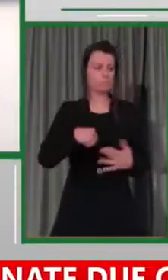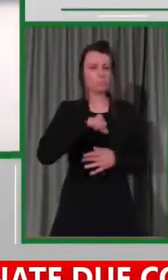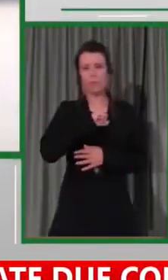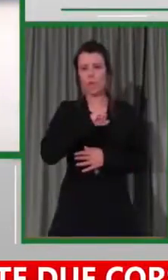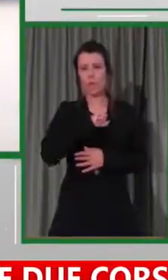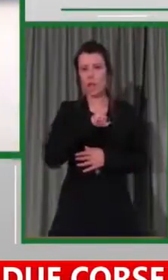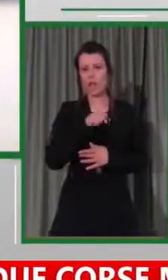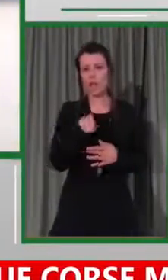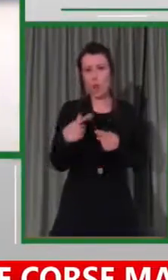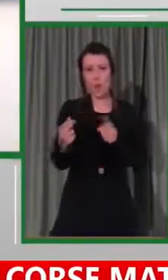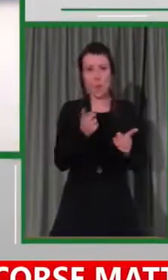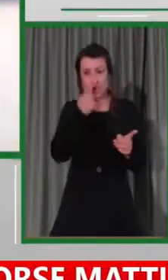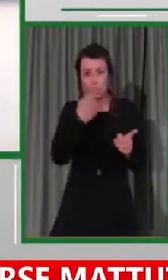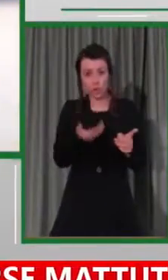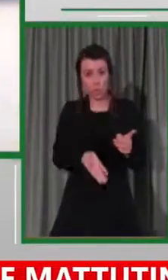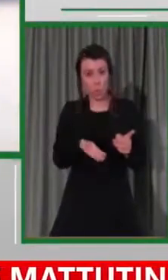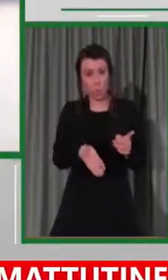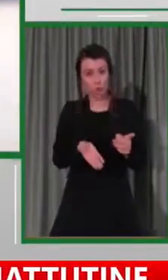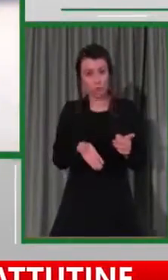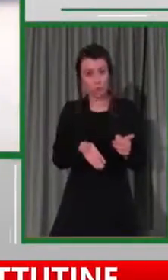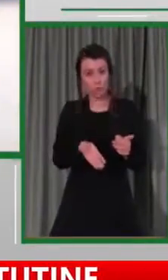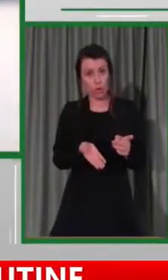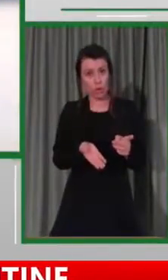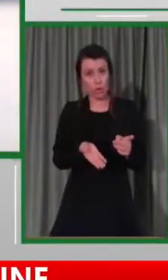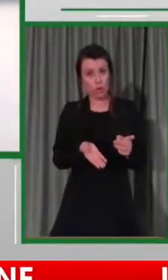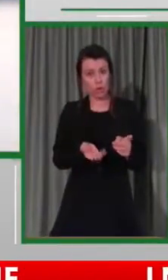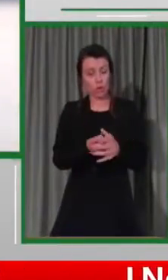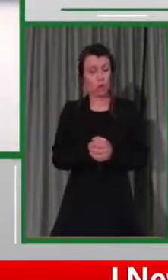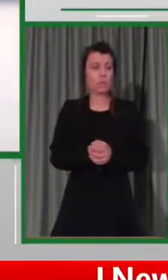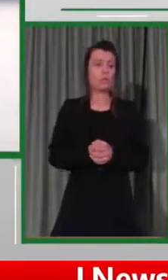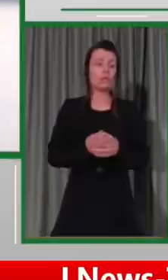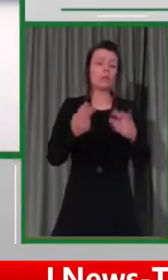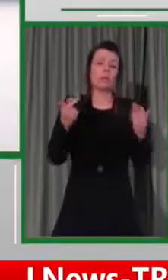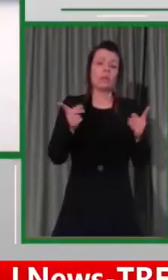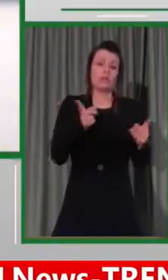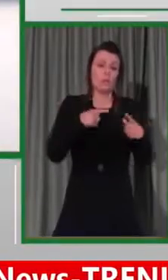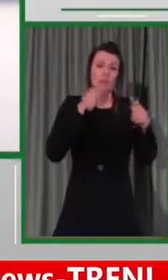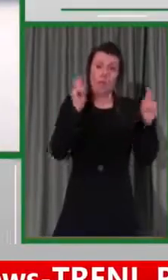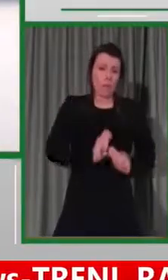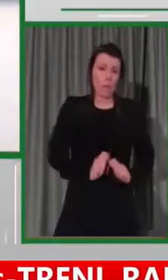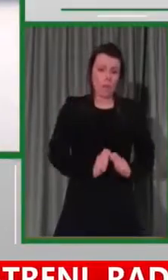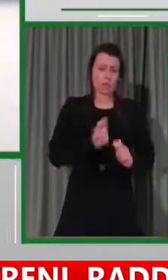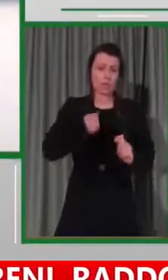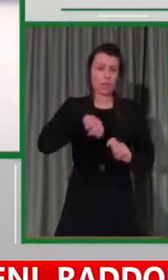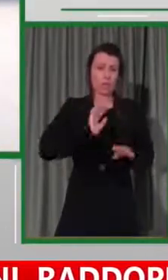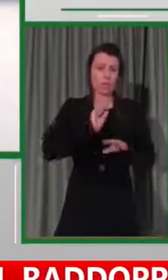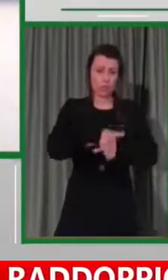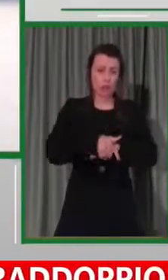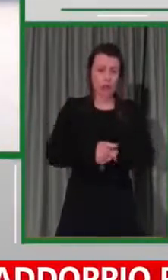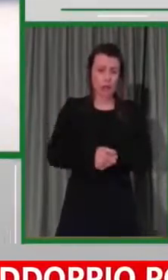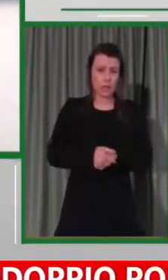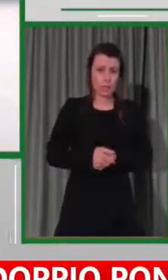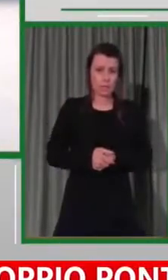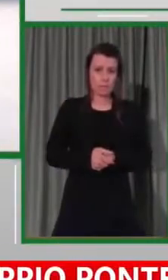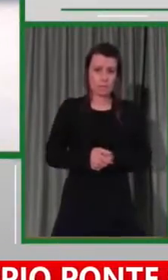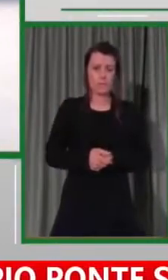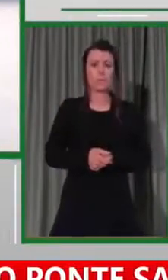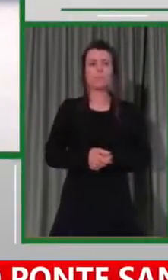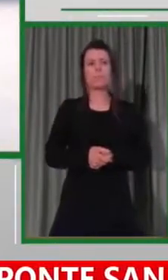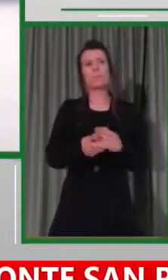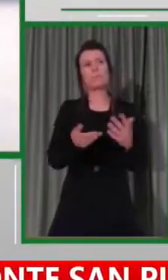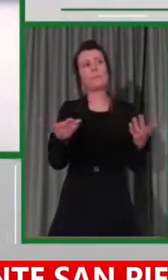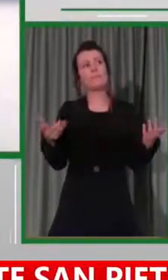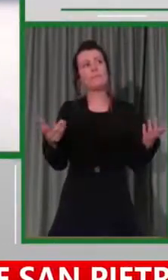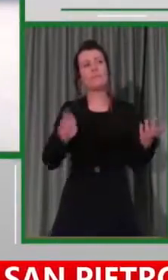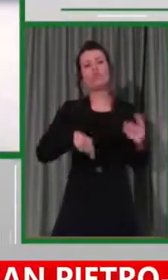questo, in cui la fase di emergenza superata, ho in mente insomma, dobbiamo